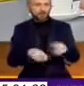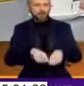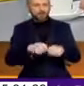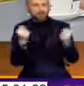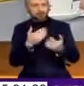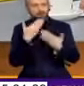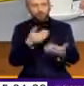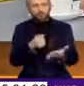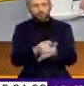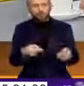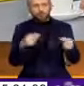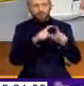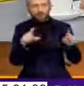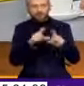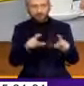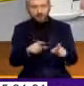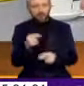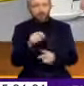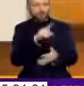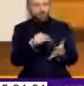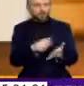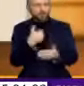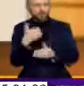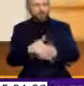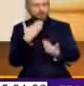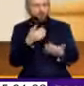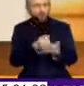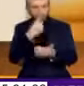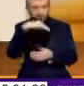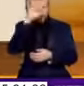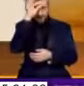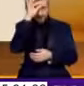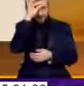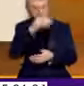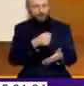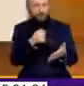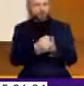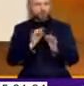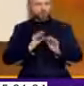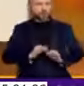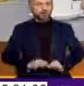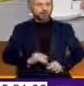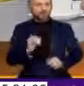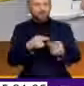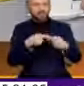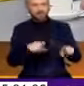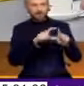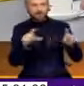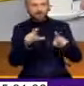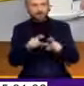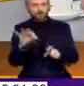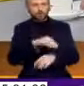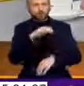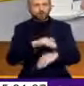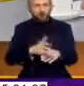порушення і звертаємося до відповідних інстанцій. З цього приводу ми вже звернулися до поліції, до прокуратури і до інших інстанцій щодо